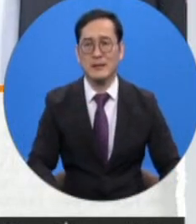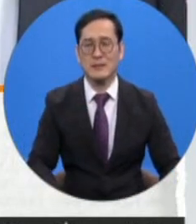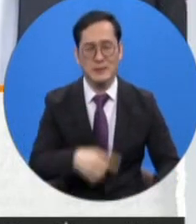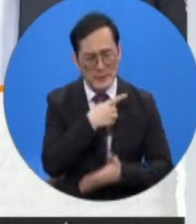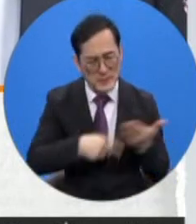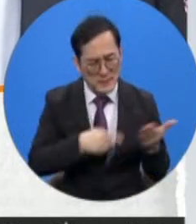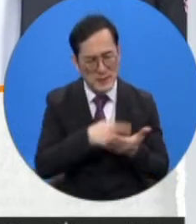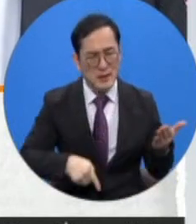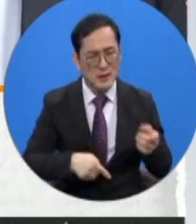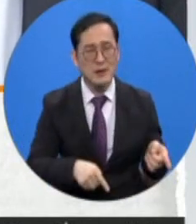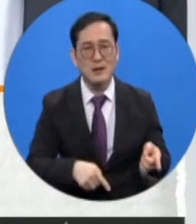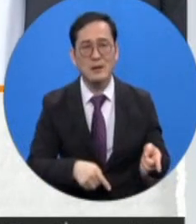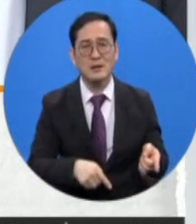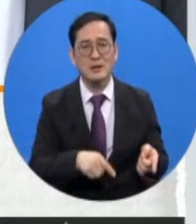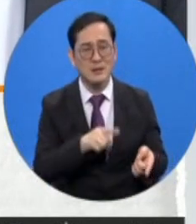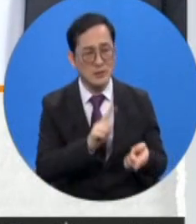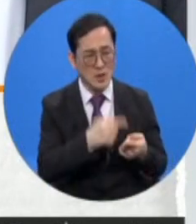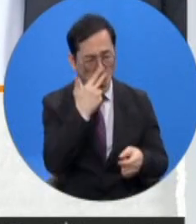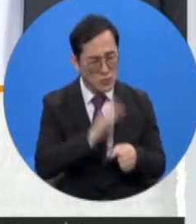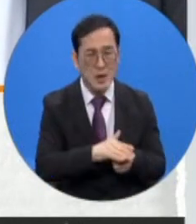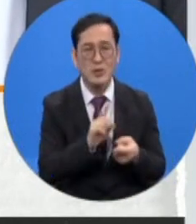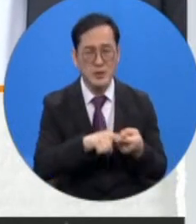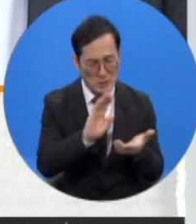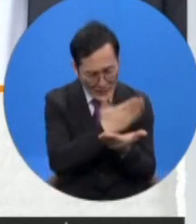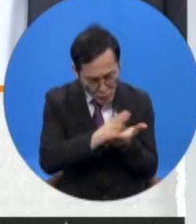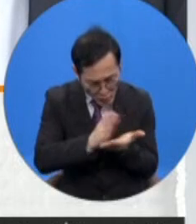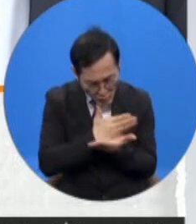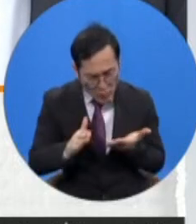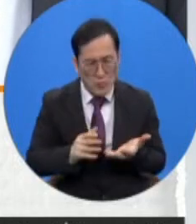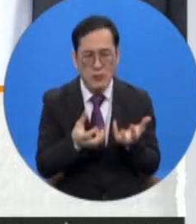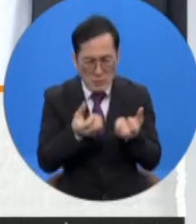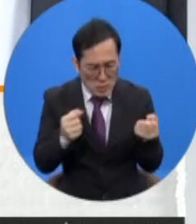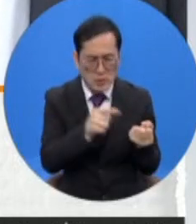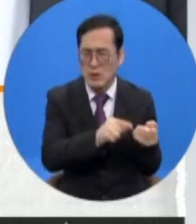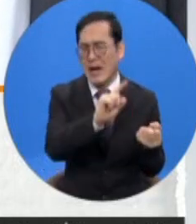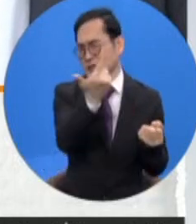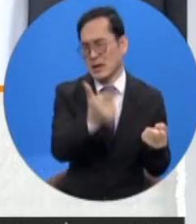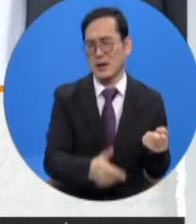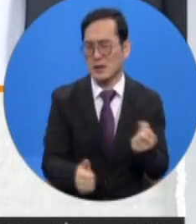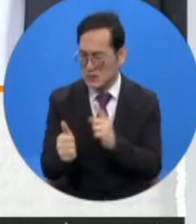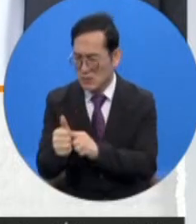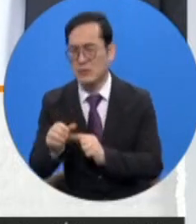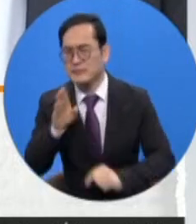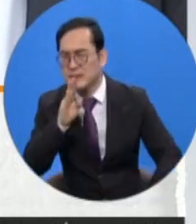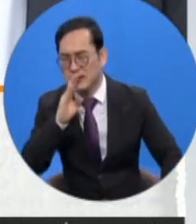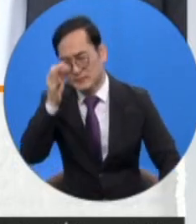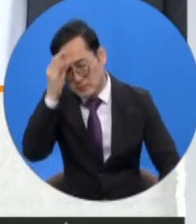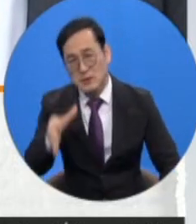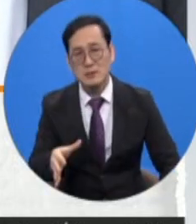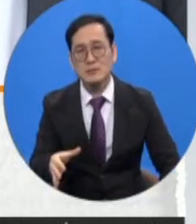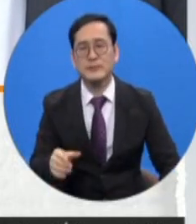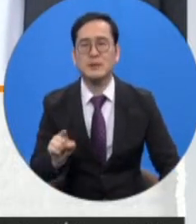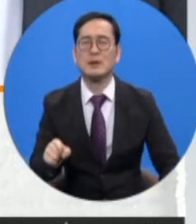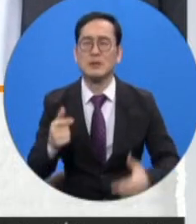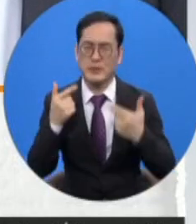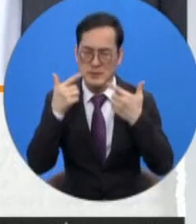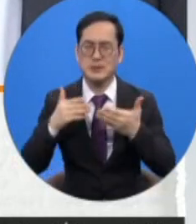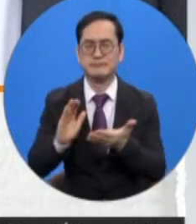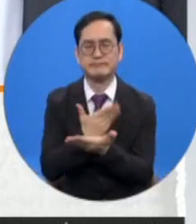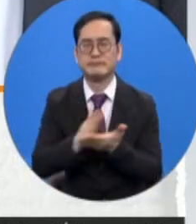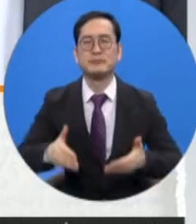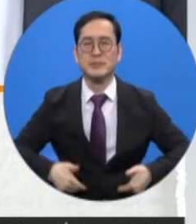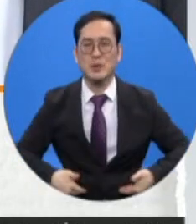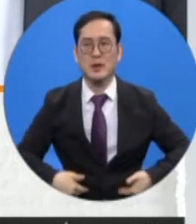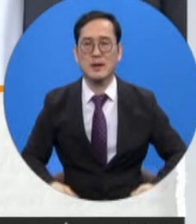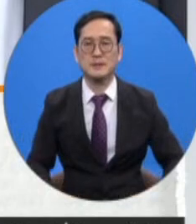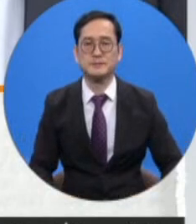때 사실관계를 좀 구분했으면 좋겠다라는 얘기들을 과거에 일부 해왔었던 것이고요. 전체적으로 지금 있게 되는 이력의